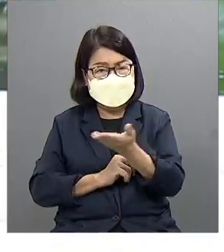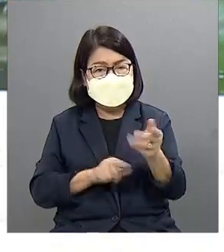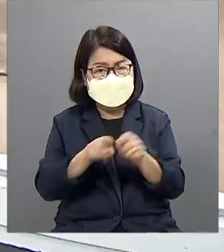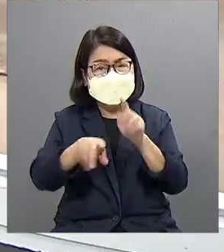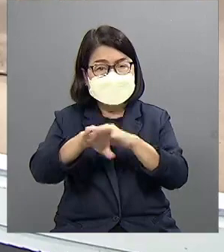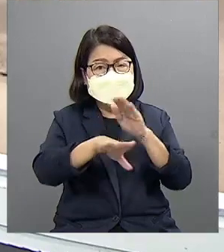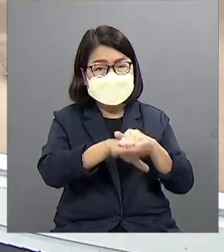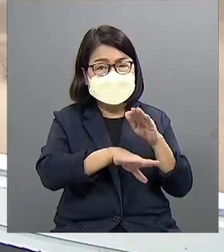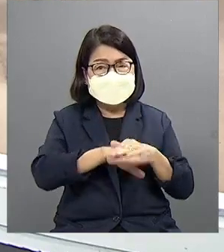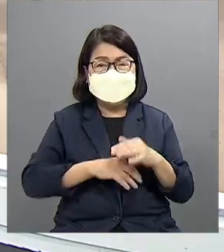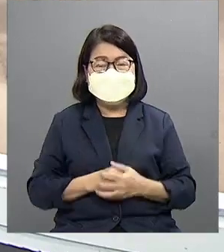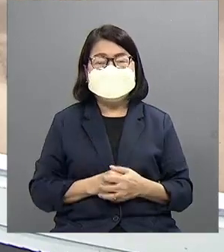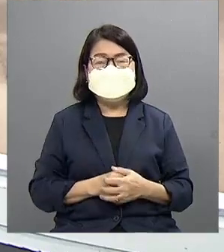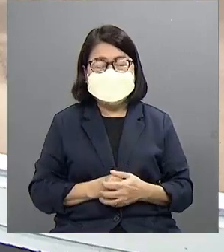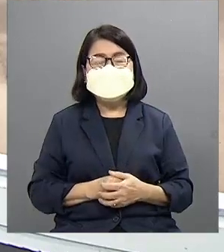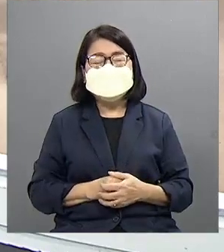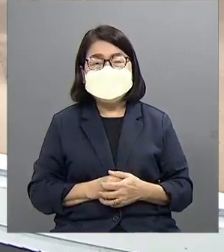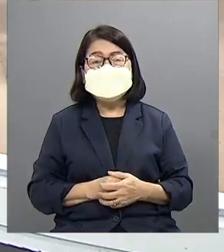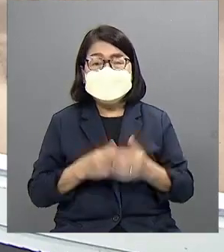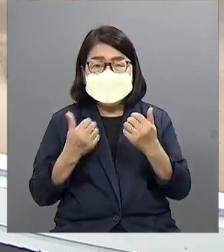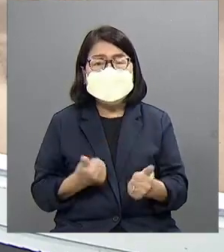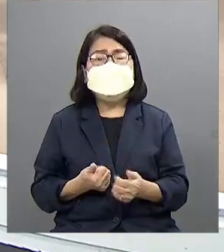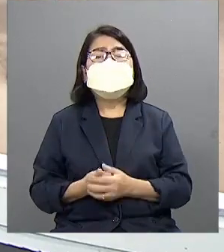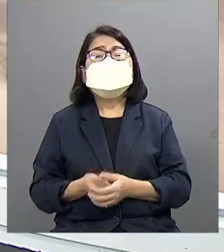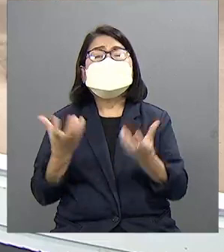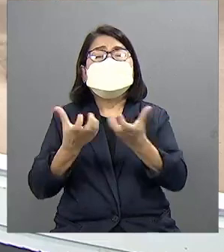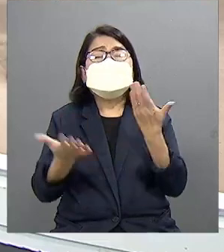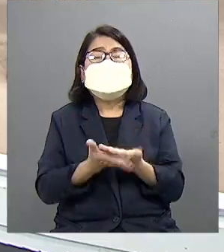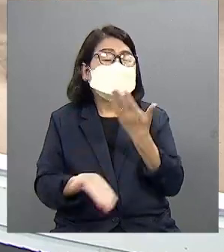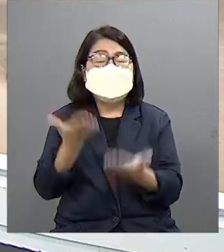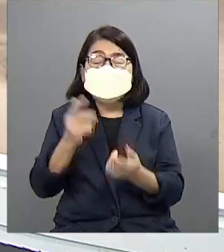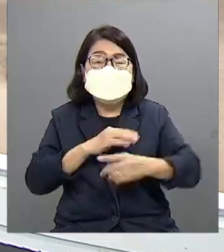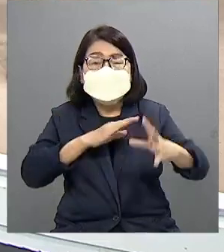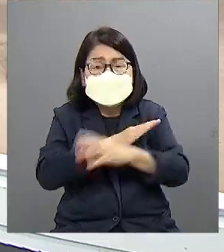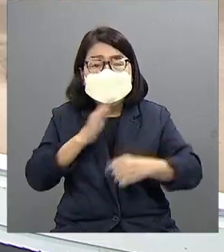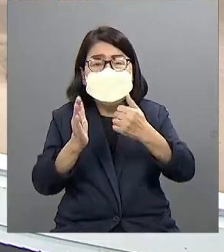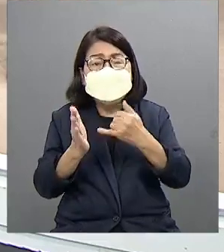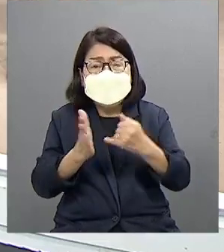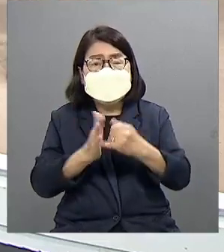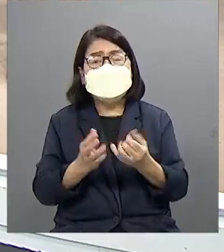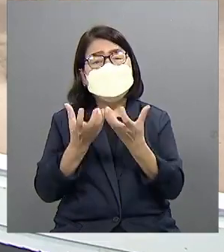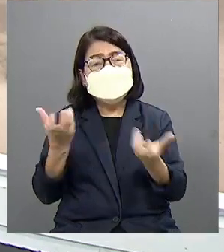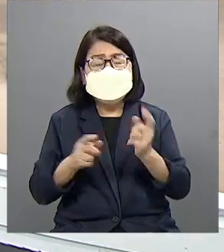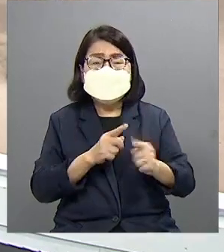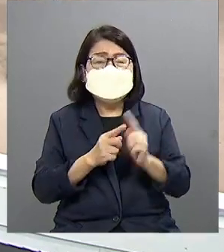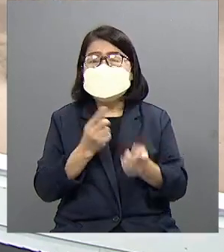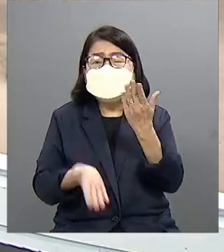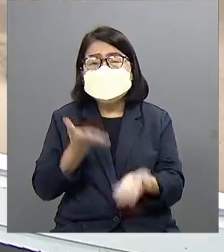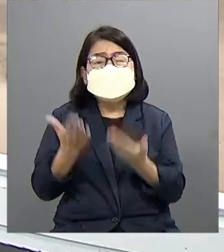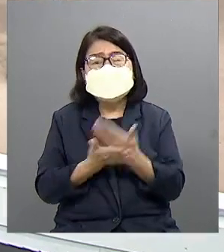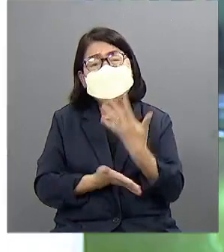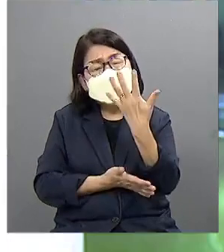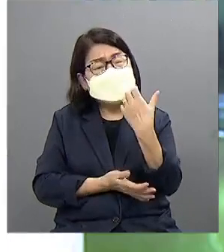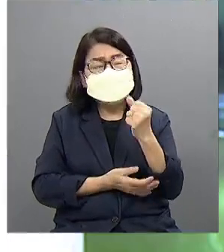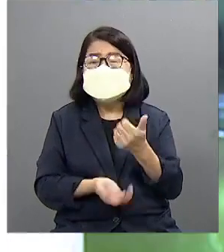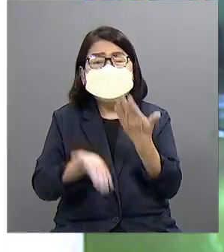อปน้องยุ้ยคะ ครับ เดี๋ยวนี้อะไรแพงนี่ขโมยได้หมดเลยนะคะสินค้าข้าวของเอาเล็กเอาน้อย5บาท10บาทก็เอา ครับ